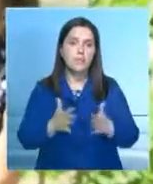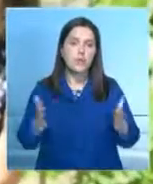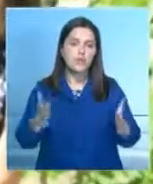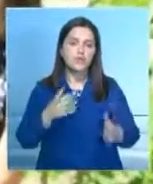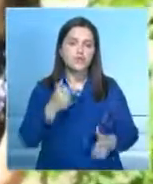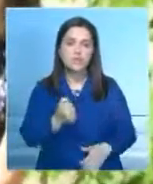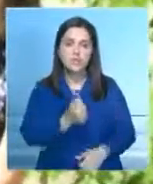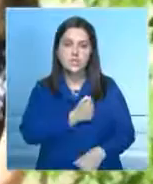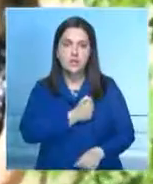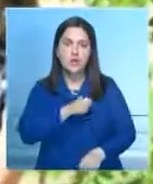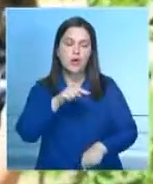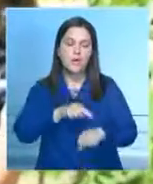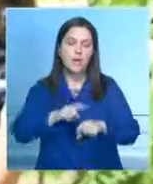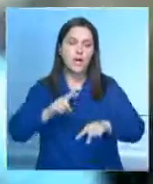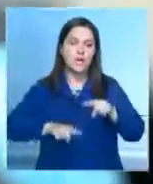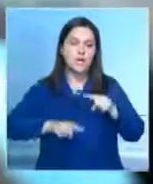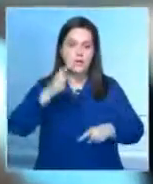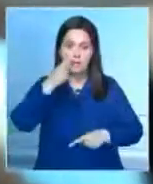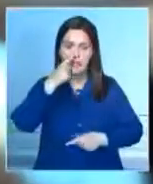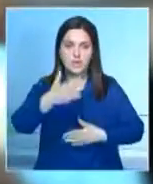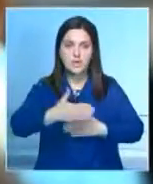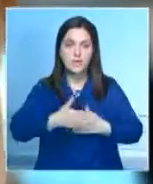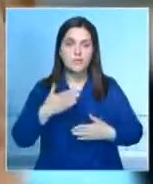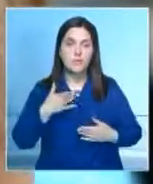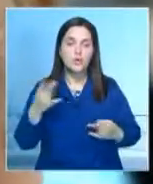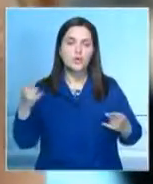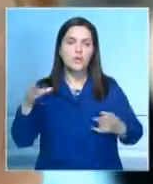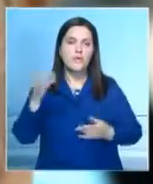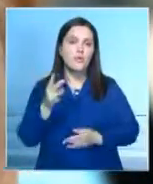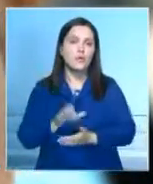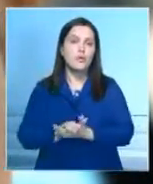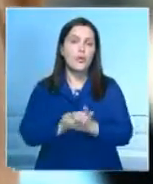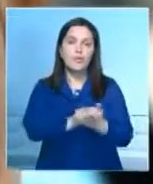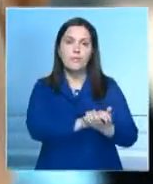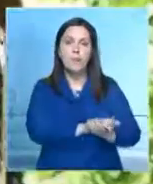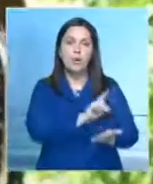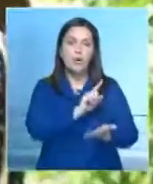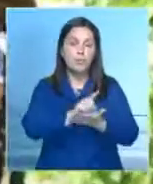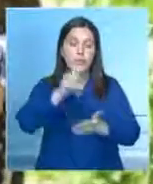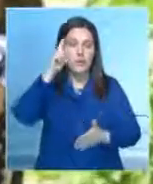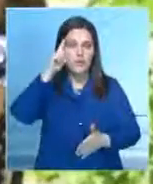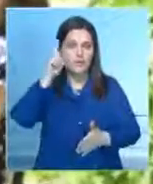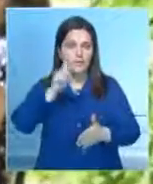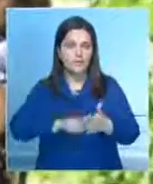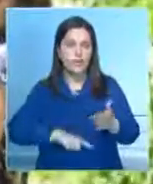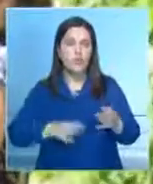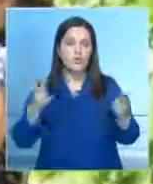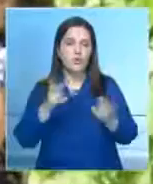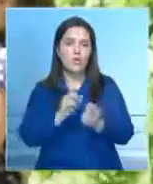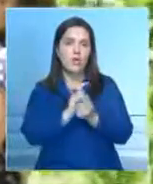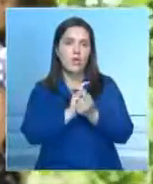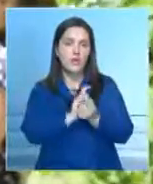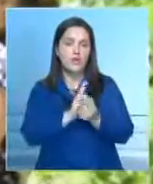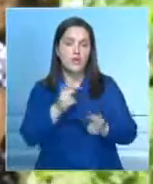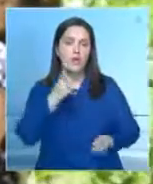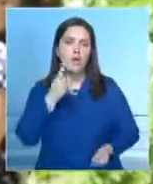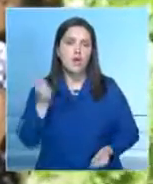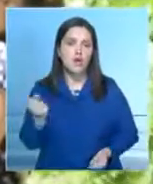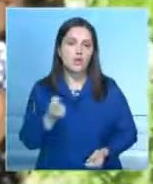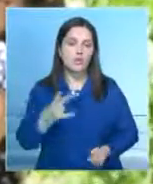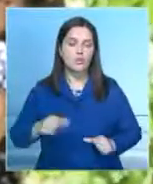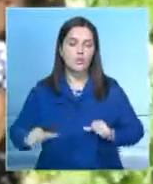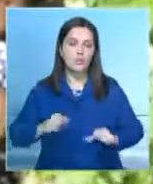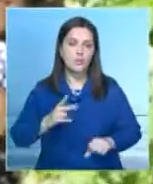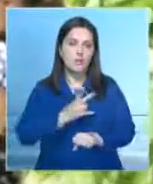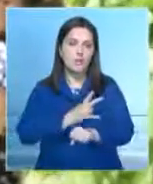соболезнования родным и близким погибших. Нам нужно объединиться, что нам нужно верить, что нам нужно быть и бдительными,